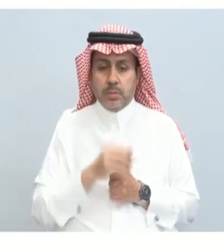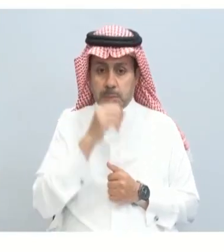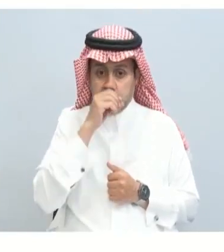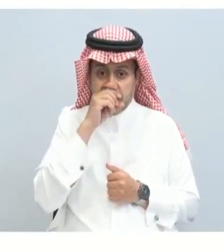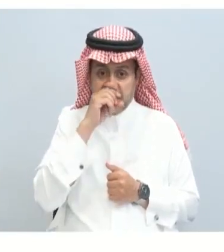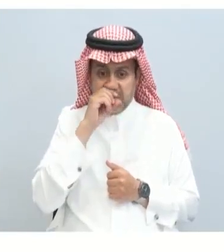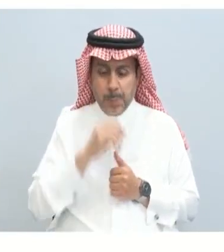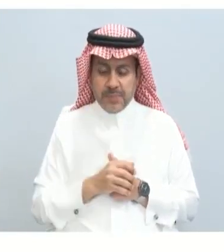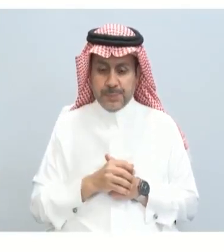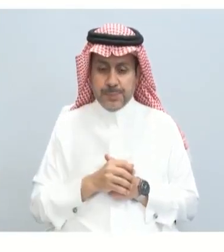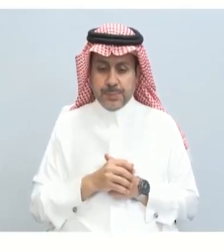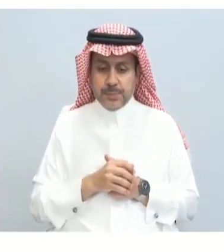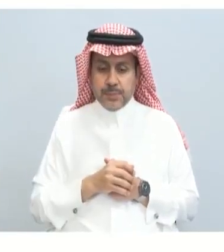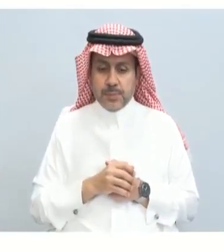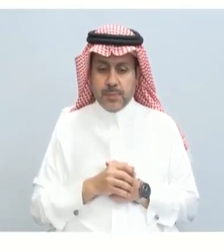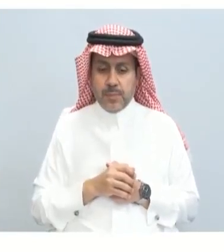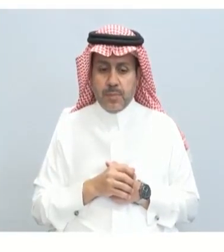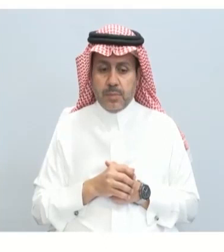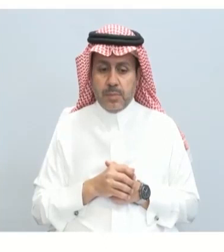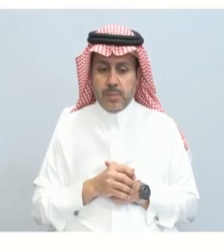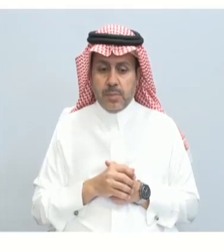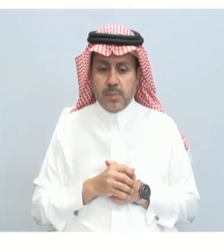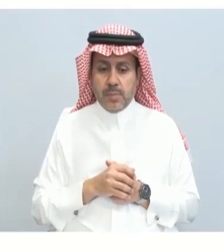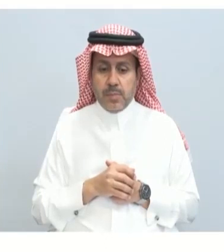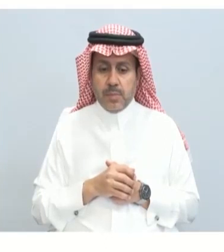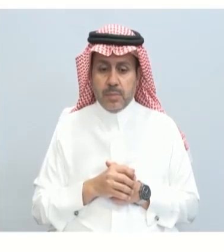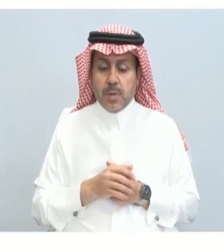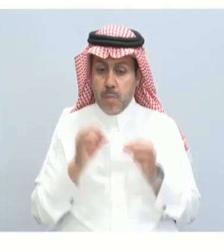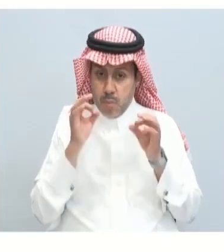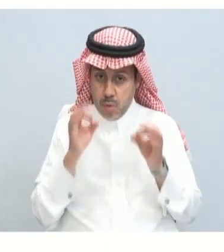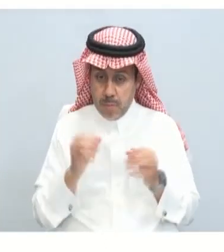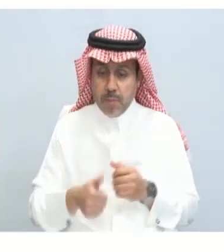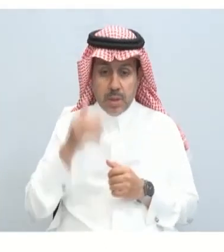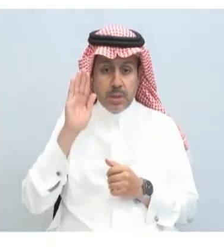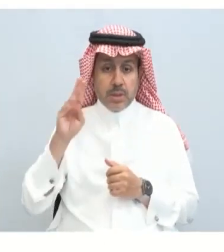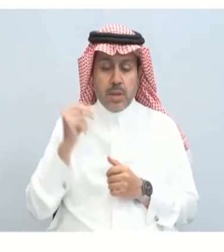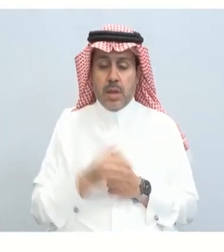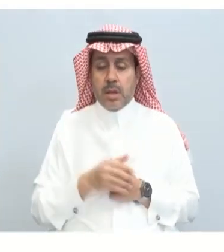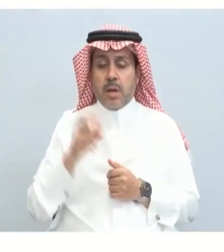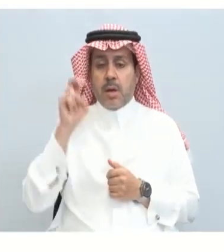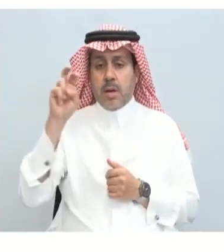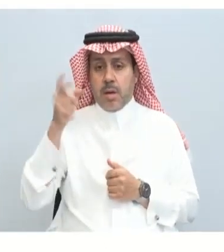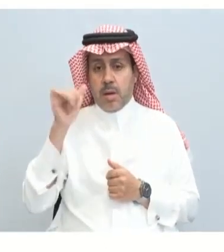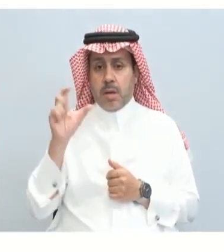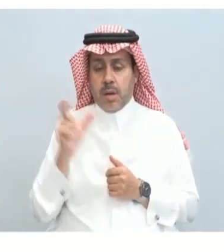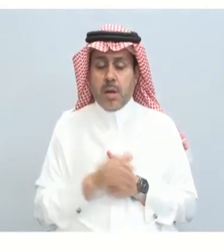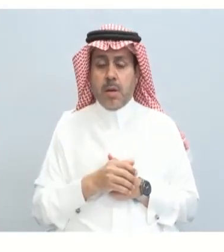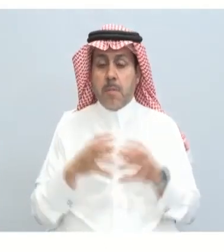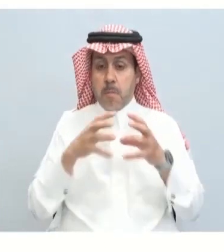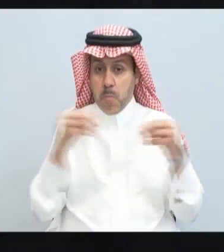والدرر جميل ولابد في الاستعاره كذلك من قرينه تدل على المعنى المراد